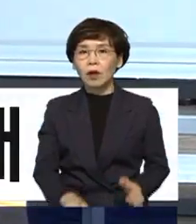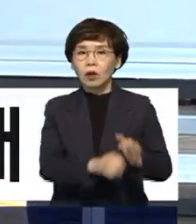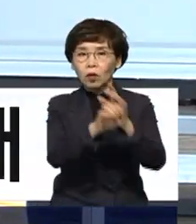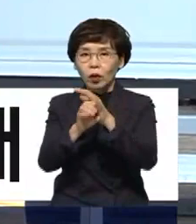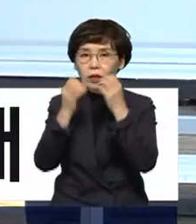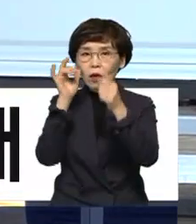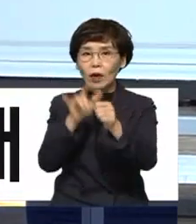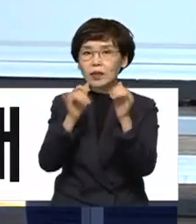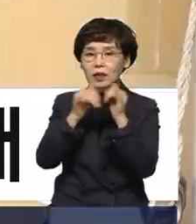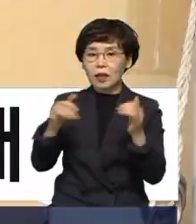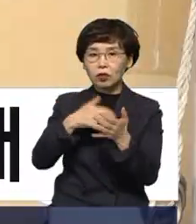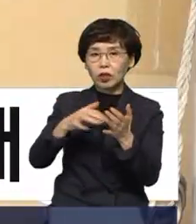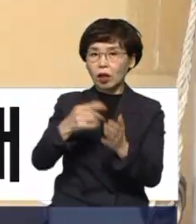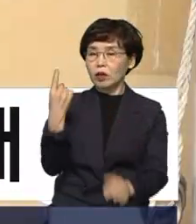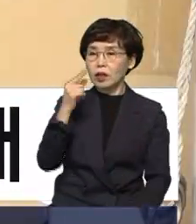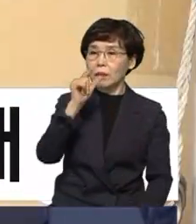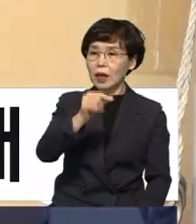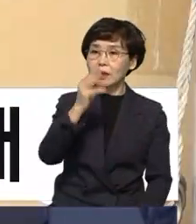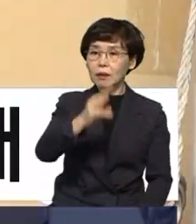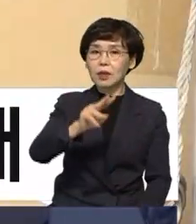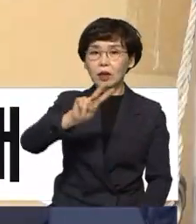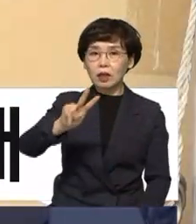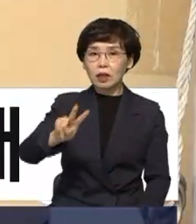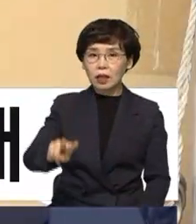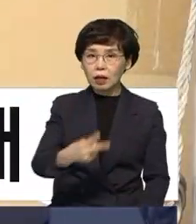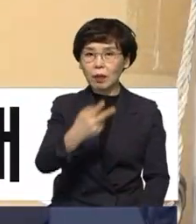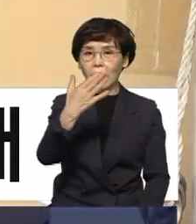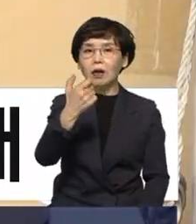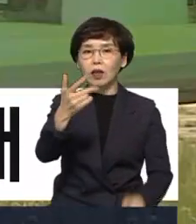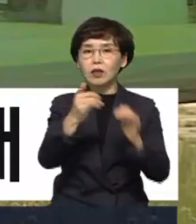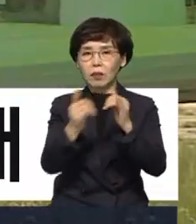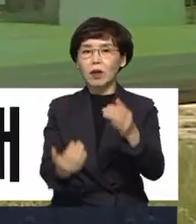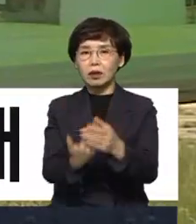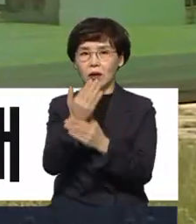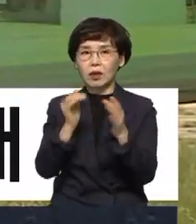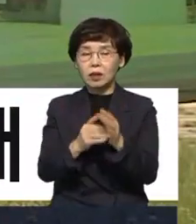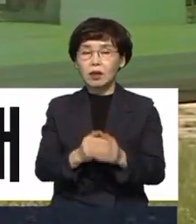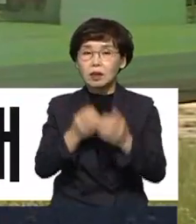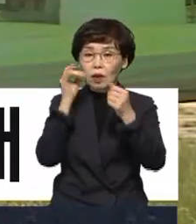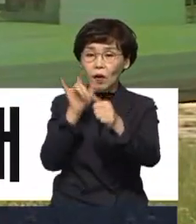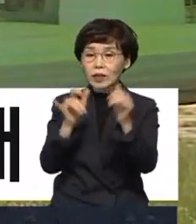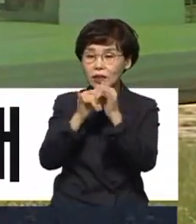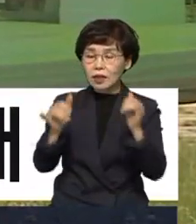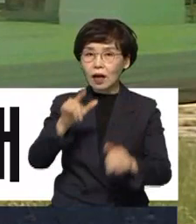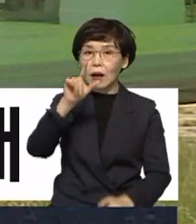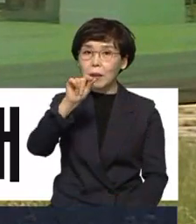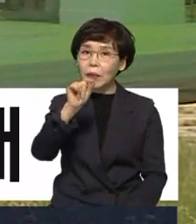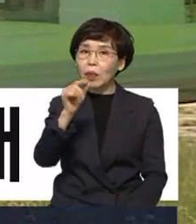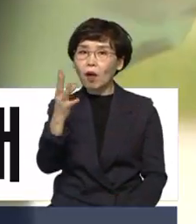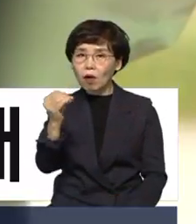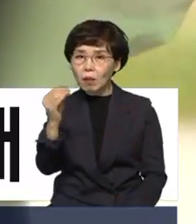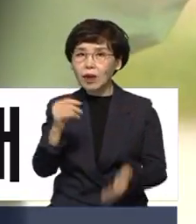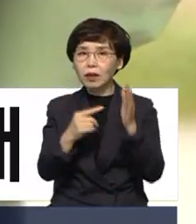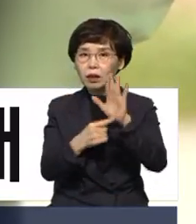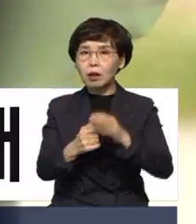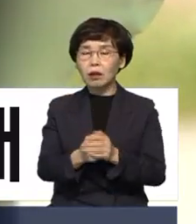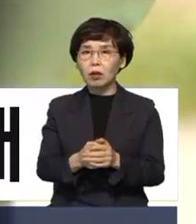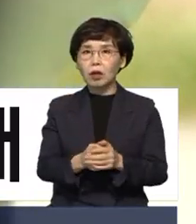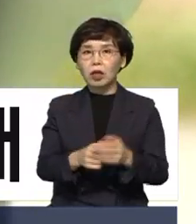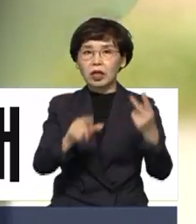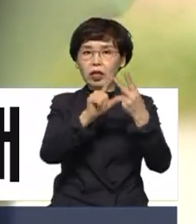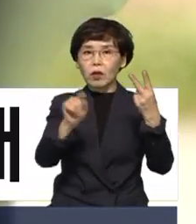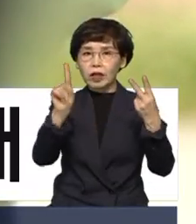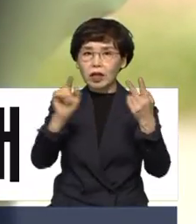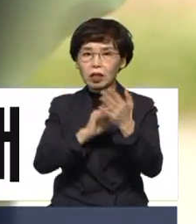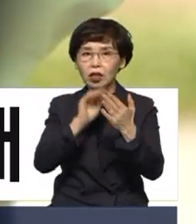코로나19 신규 확진자는 어제 13,296명 발생했습니다. 신규 확진자가 만 명대를 기록한 건 지난 2월